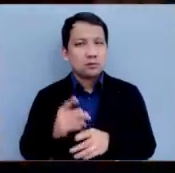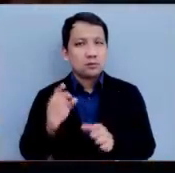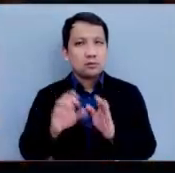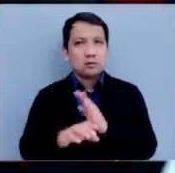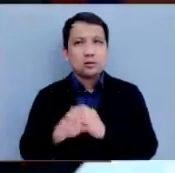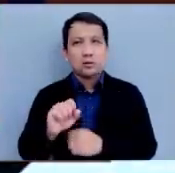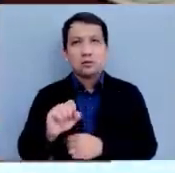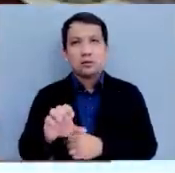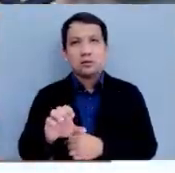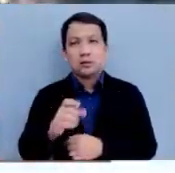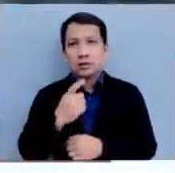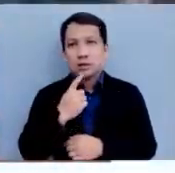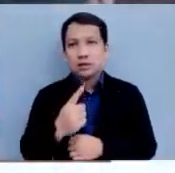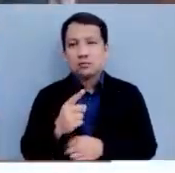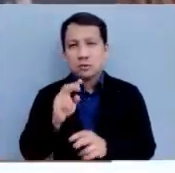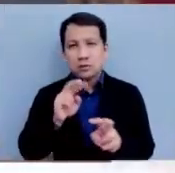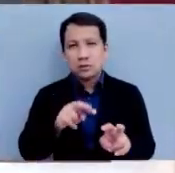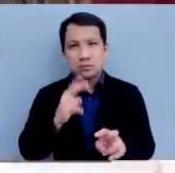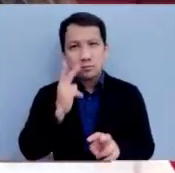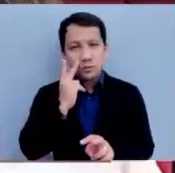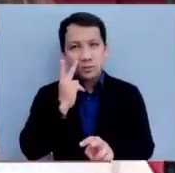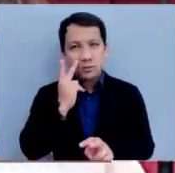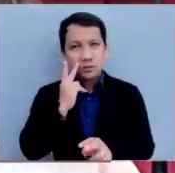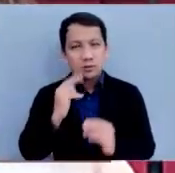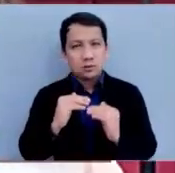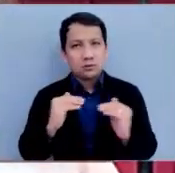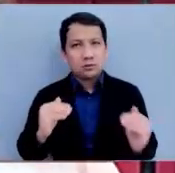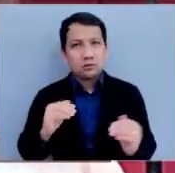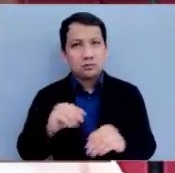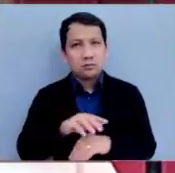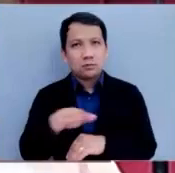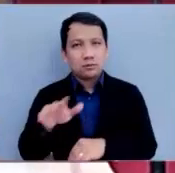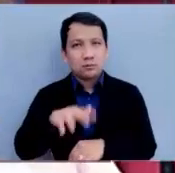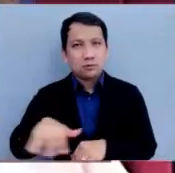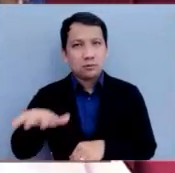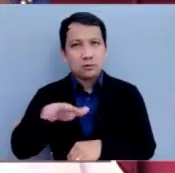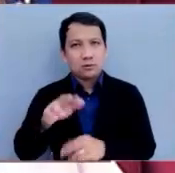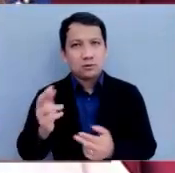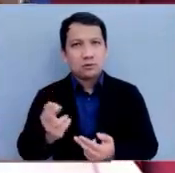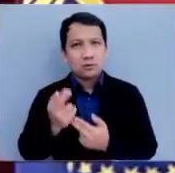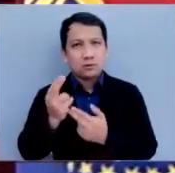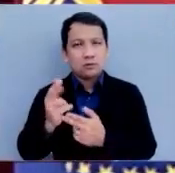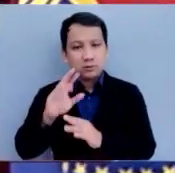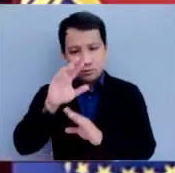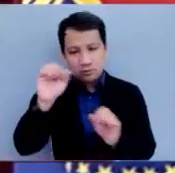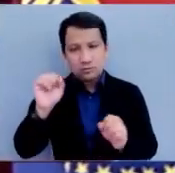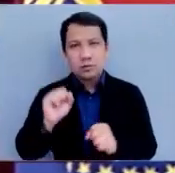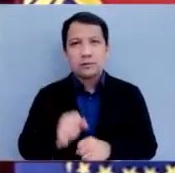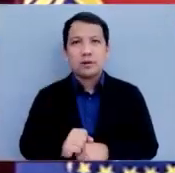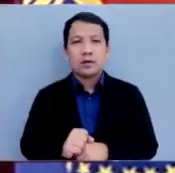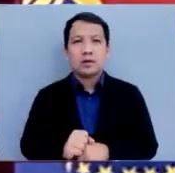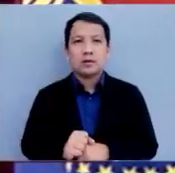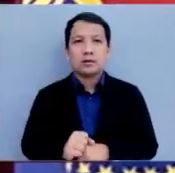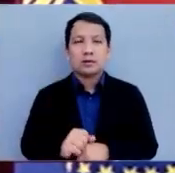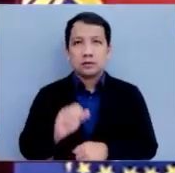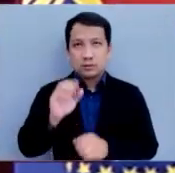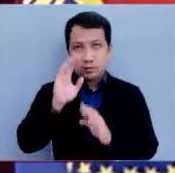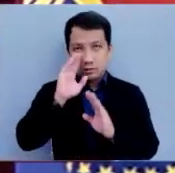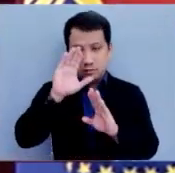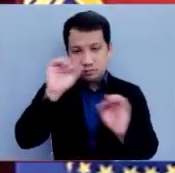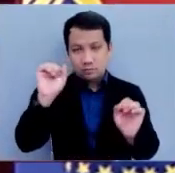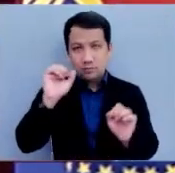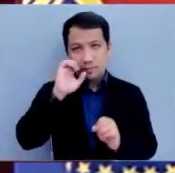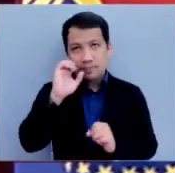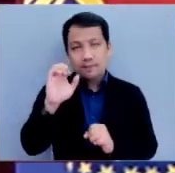ni Abalos, may nakitang grounds o basihan ng Advisory Council para i-recommenda ito sa Pangulo. Tinawag namang eye-opener ni PNP Chief